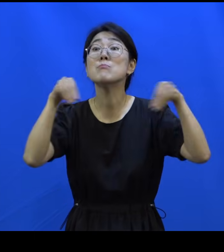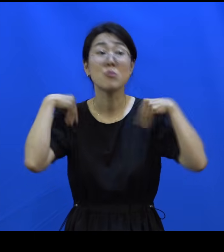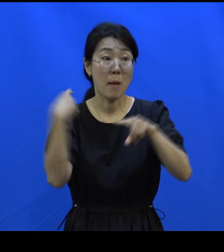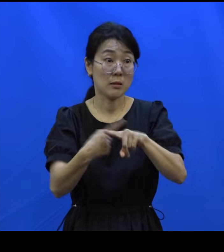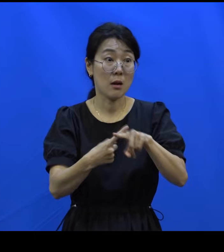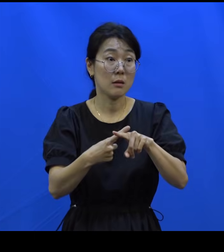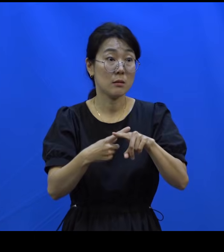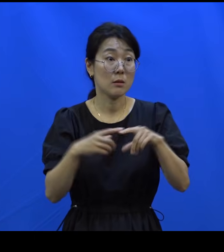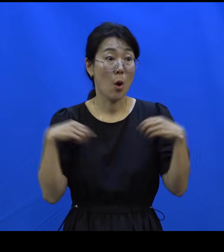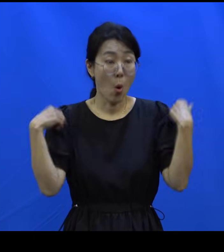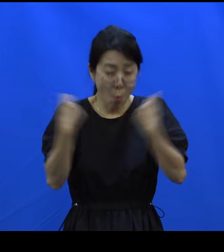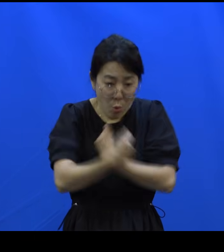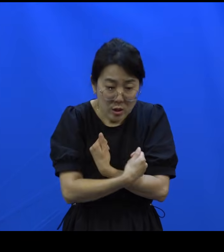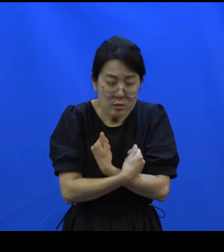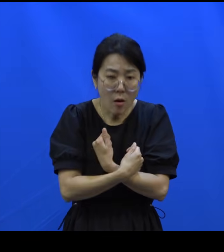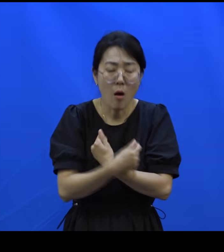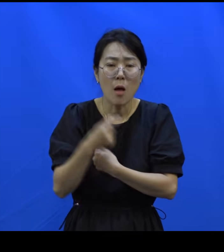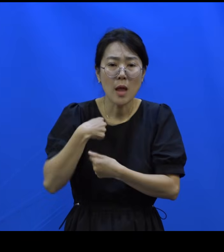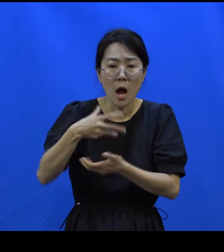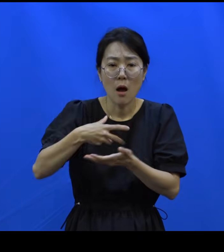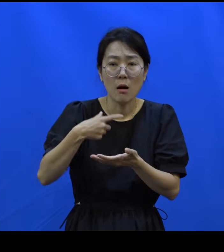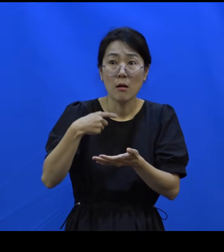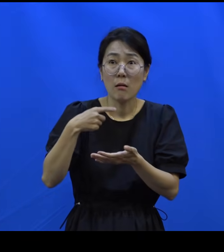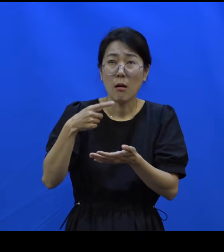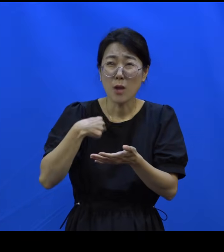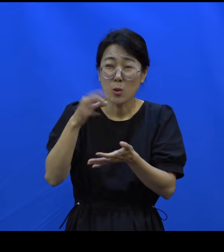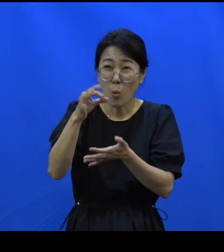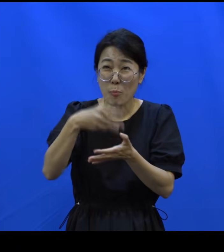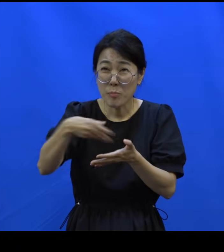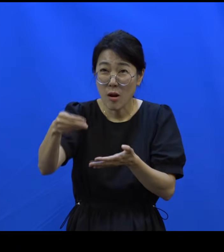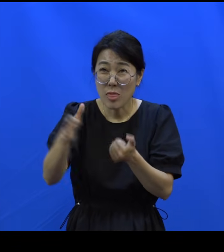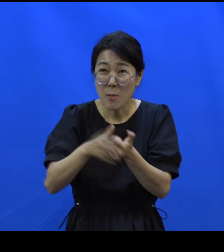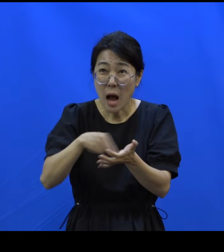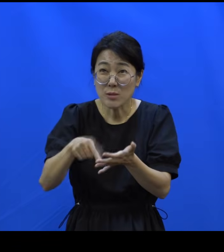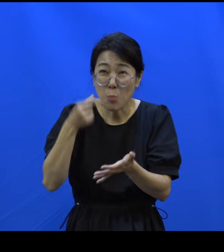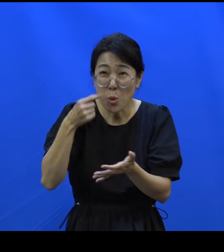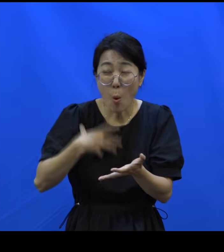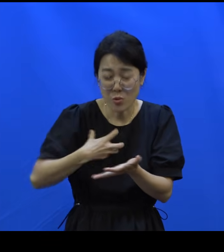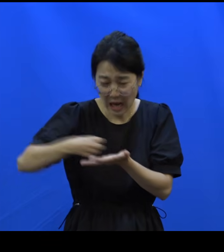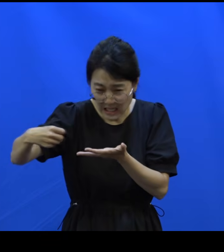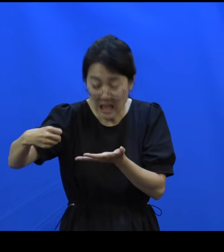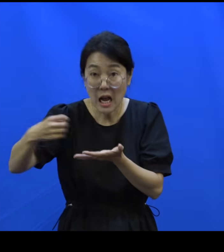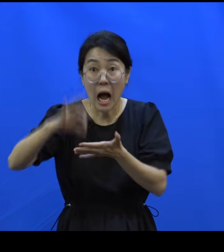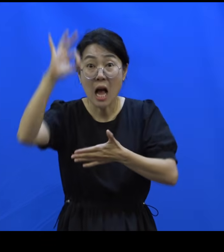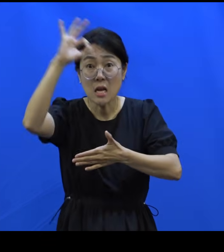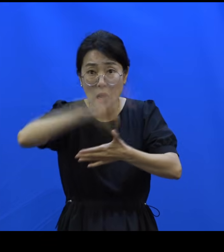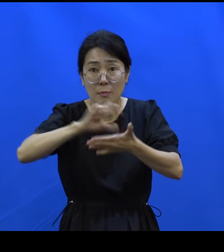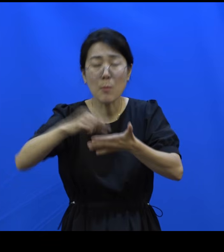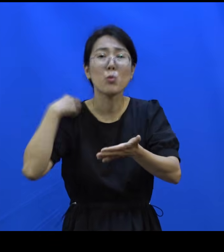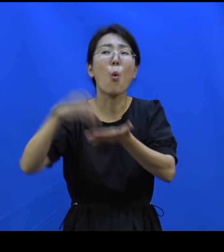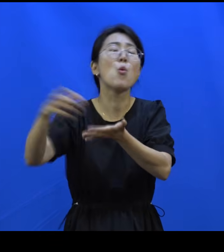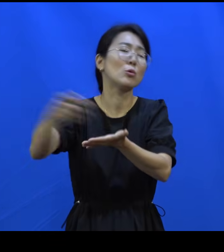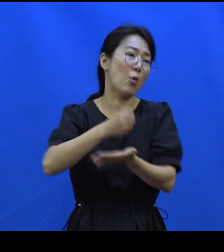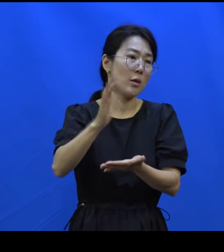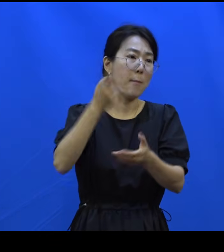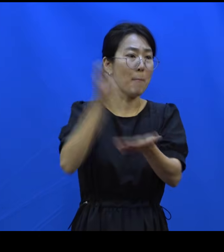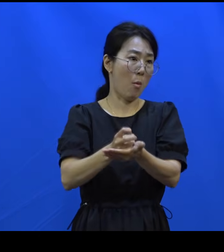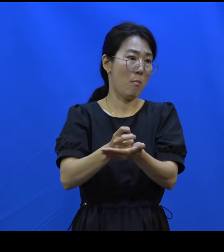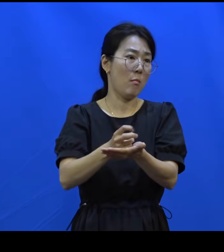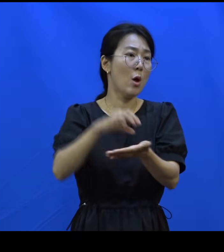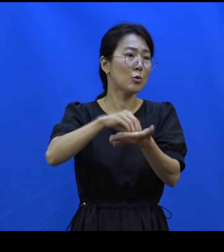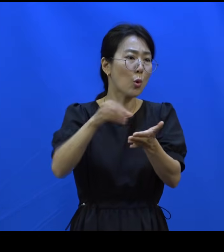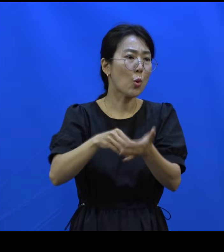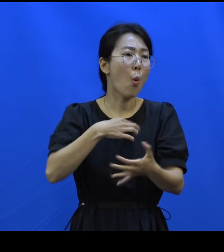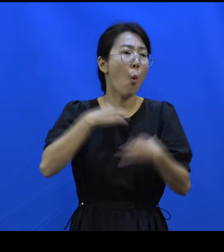되면 돌려줘야 됩니다. 그것이 당시의 법이었습니다. 그런데 주님은 누가 고발하여 너의 속옷을 달라고 하면